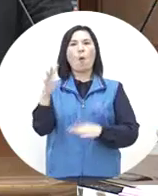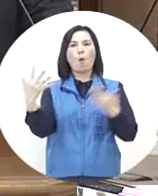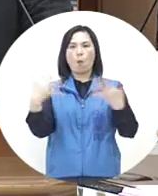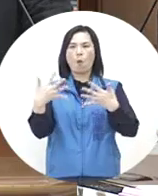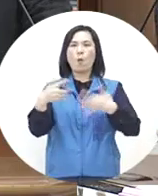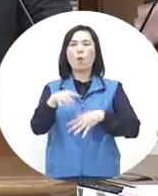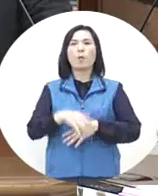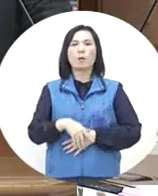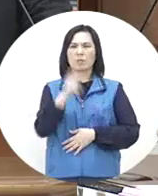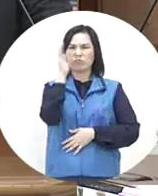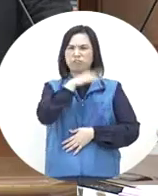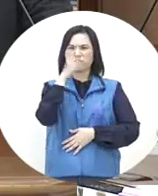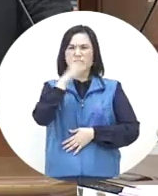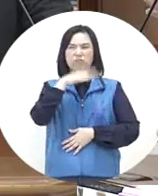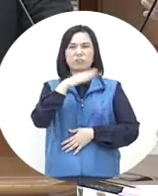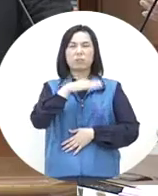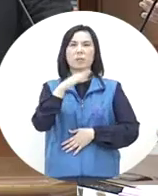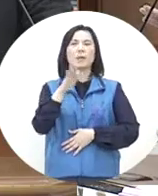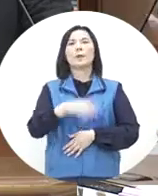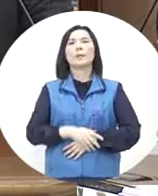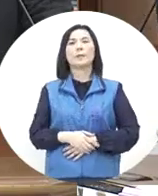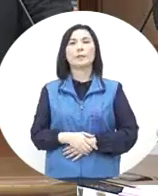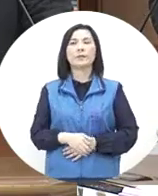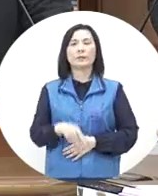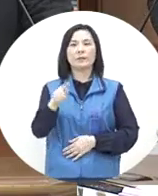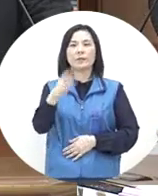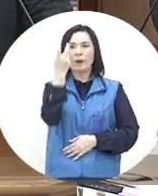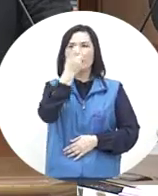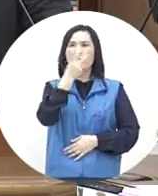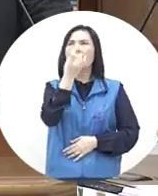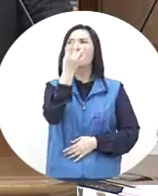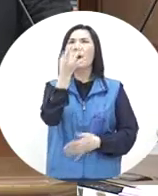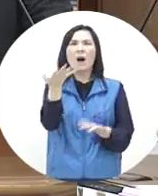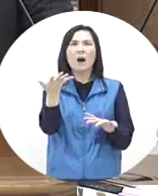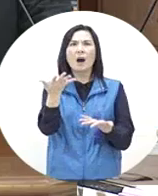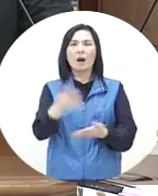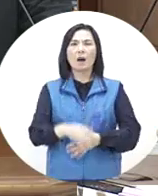臭。那说稽查不到，哦，那